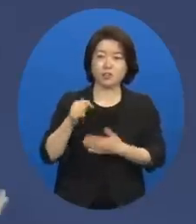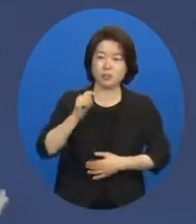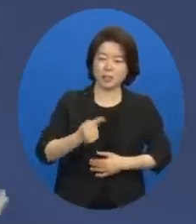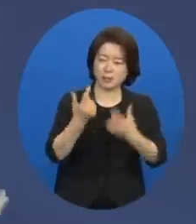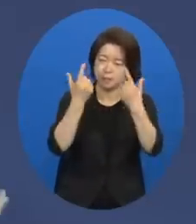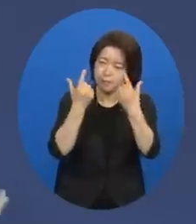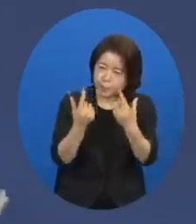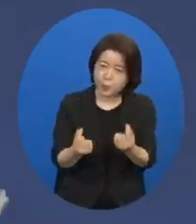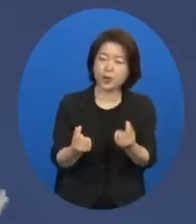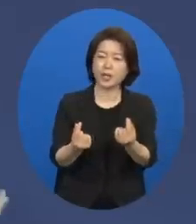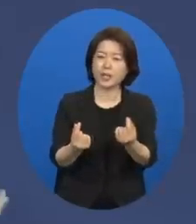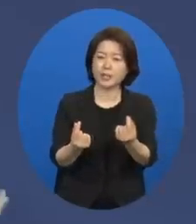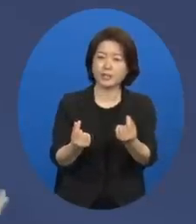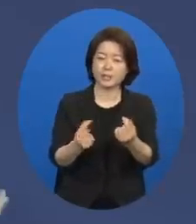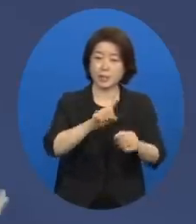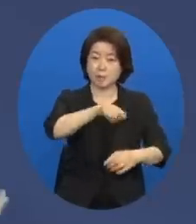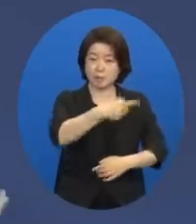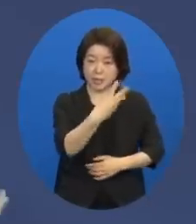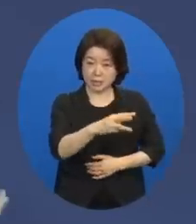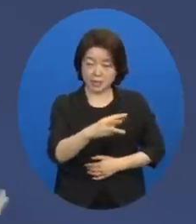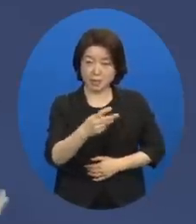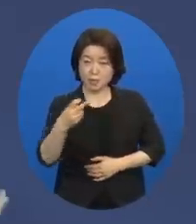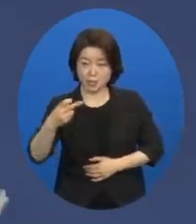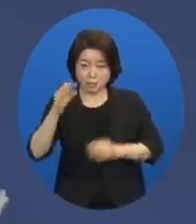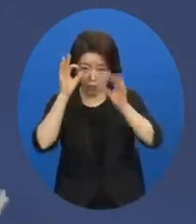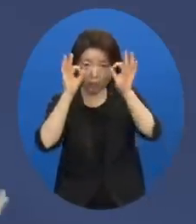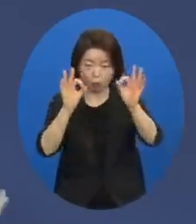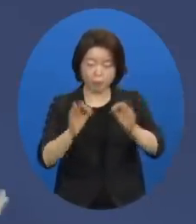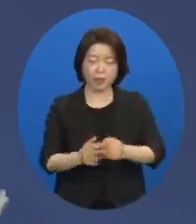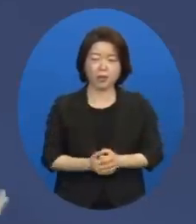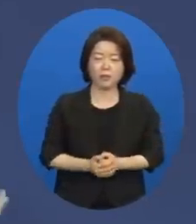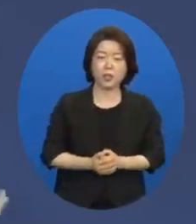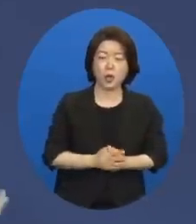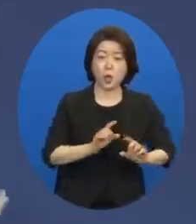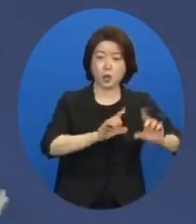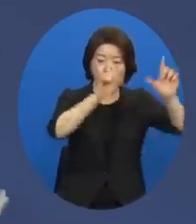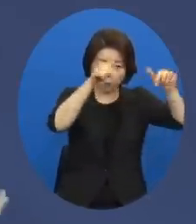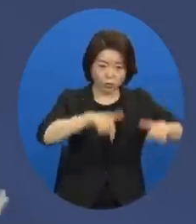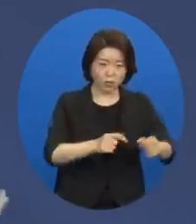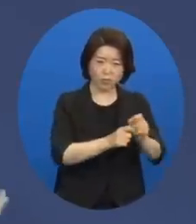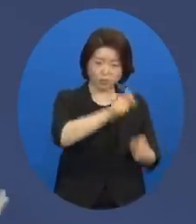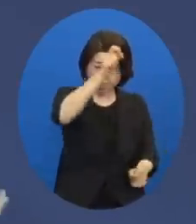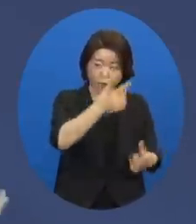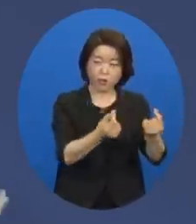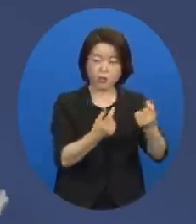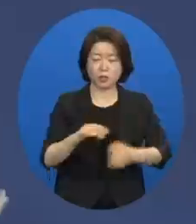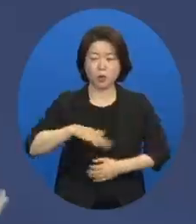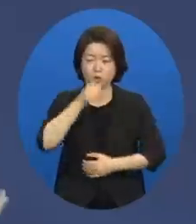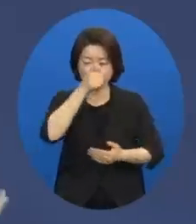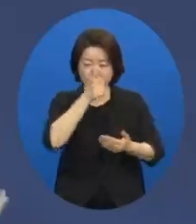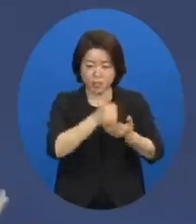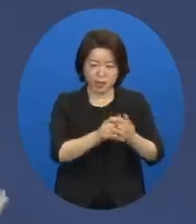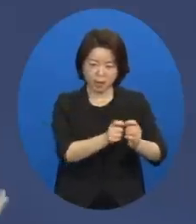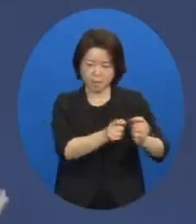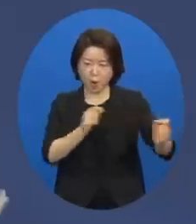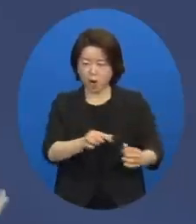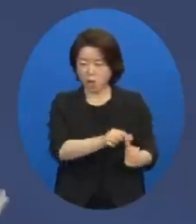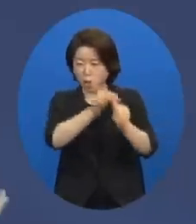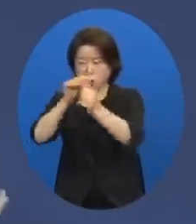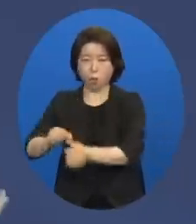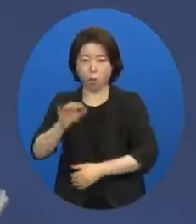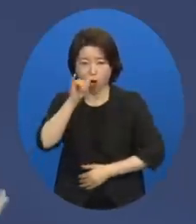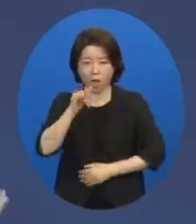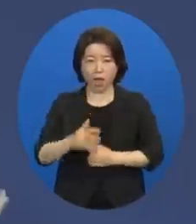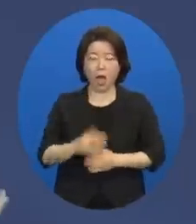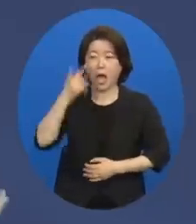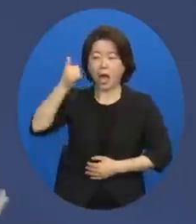같은 103편 12절부터 보면 동의서에서 먼 것 같이 우리의 죄과를 우리에게서 멀리 옮기셨으며 아버지가